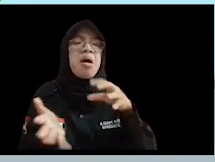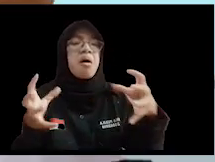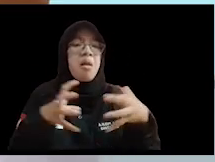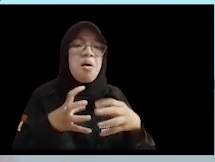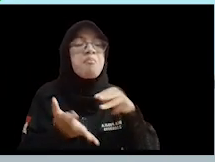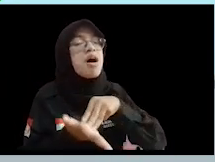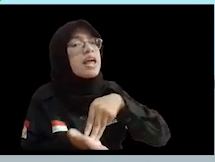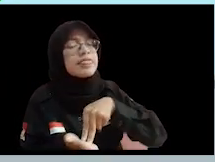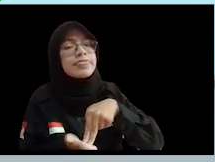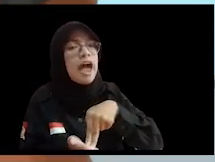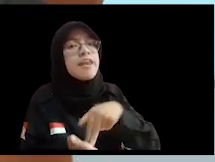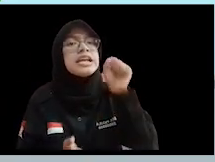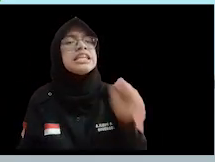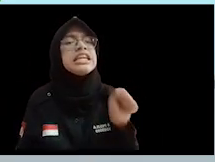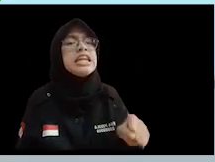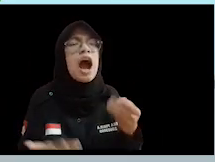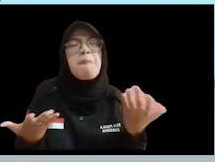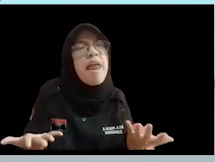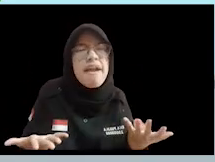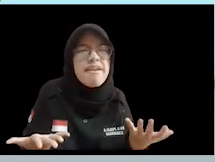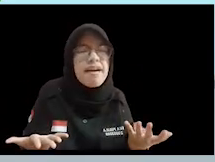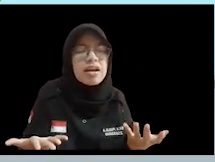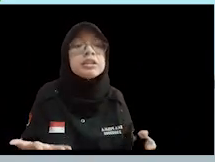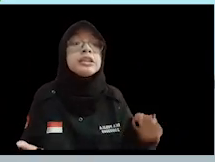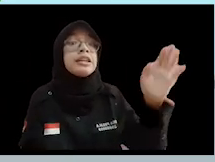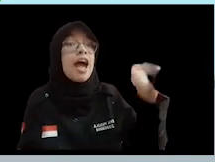Alur layanan kelompok rentan dalam persidangan.